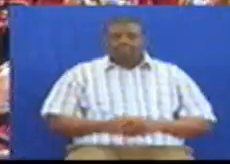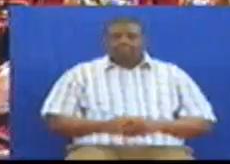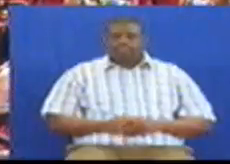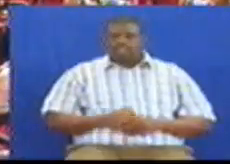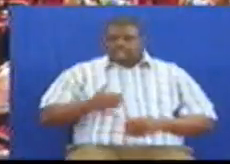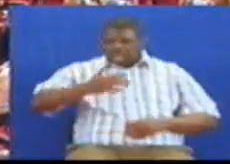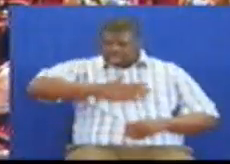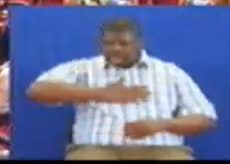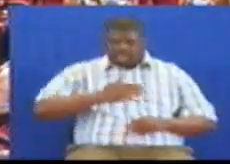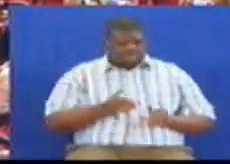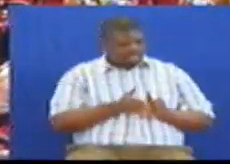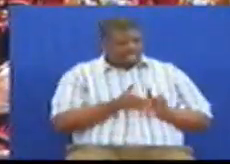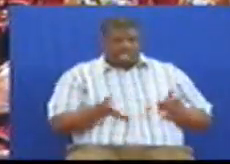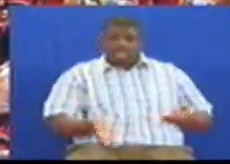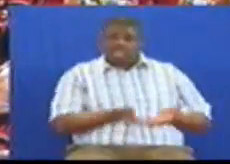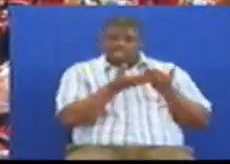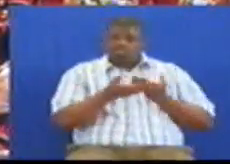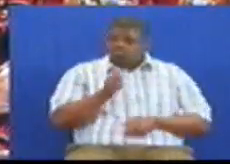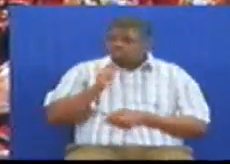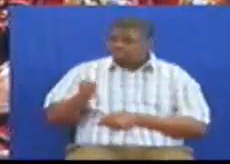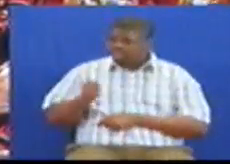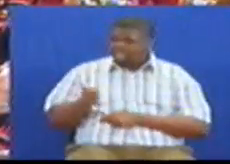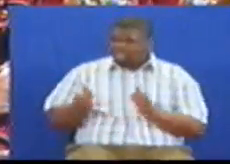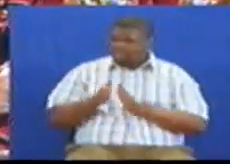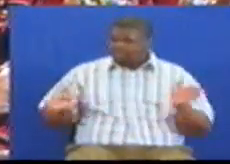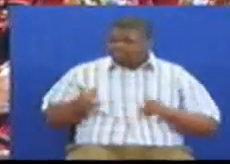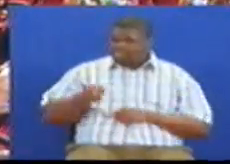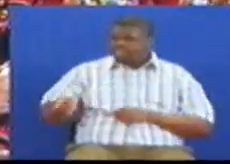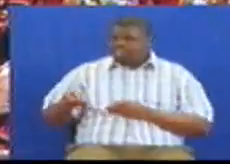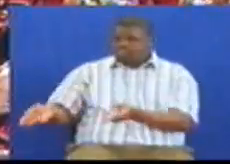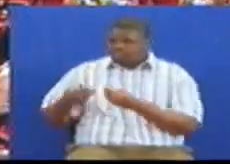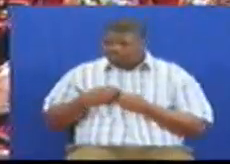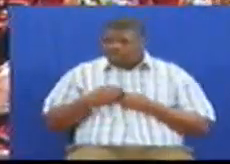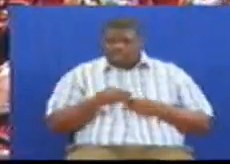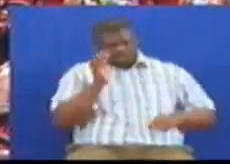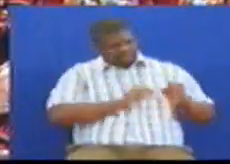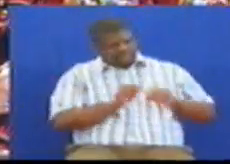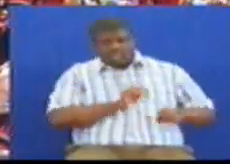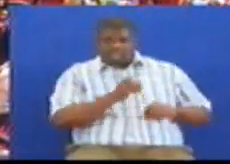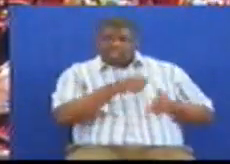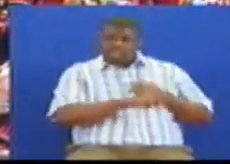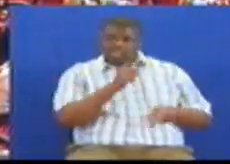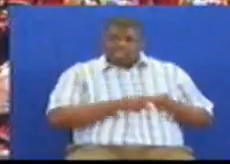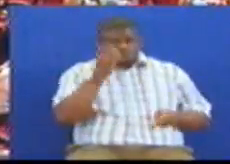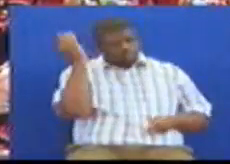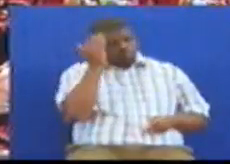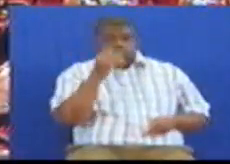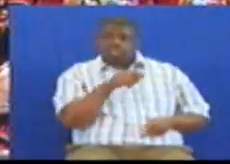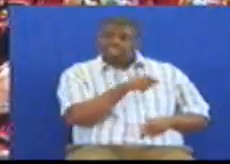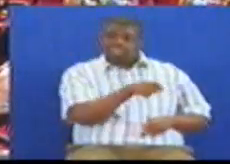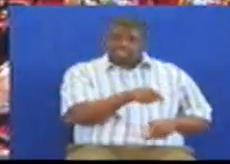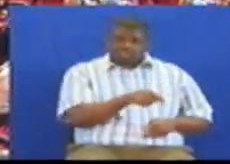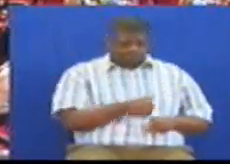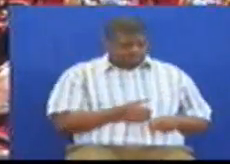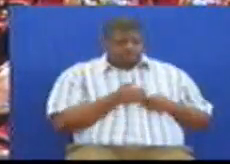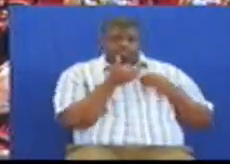Asante sana Mheshimiwa Naibu Spika kwa kunipa nafasi hii niweze kuchangia katika hotuba hii iliyoko mbele